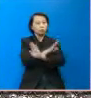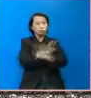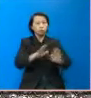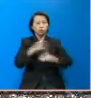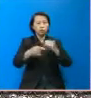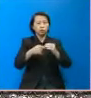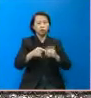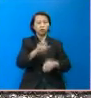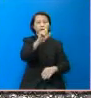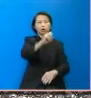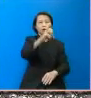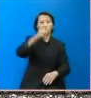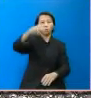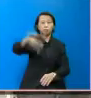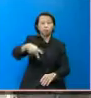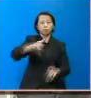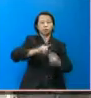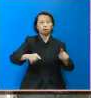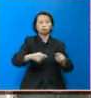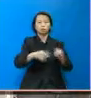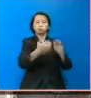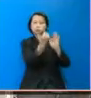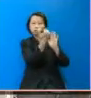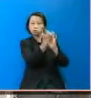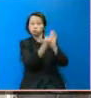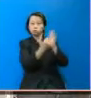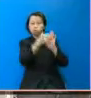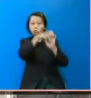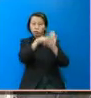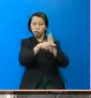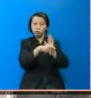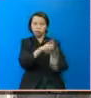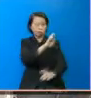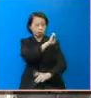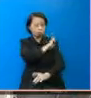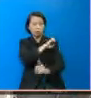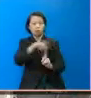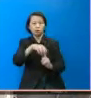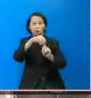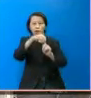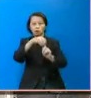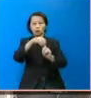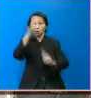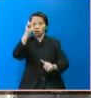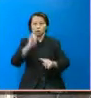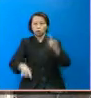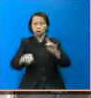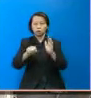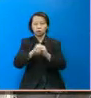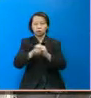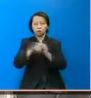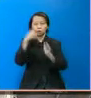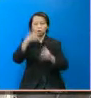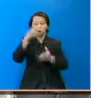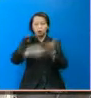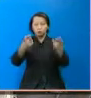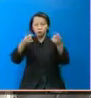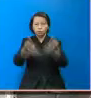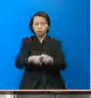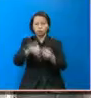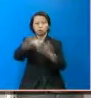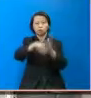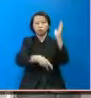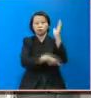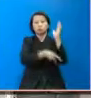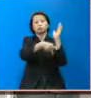hanya standing order yang ada, prosedur. Executive cannot regulate and dictate what happened in